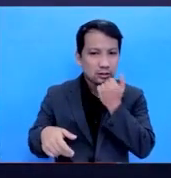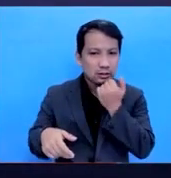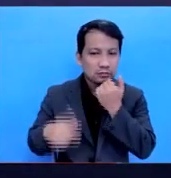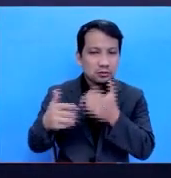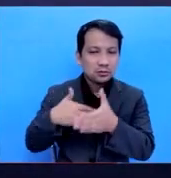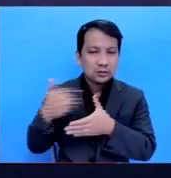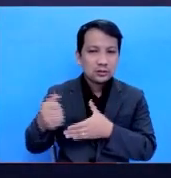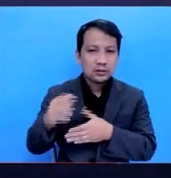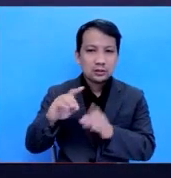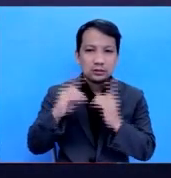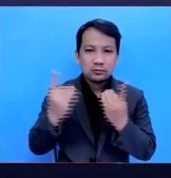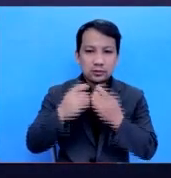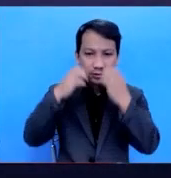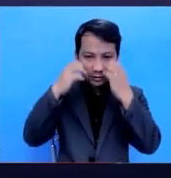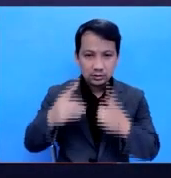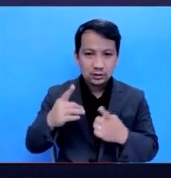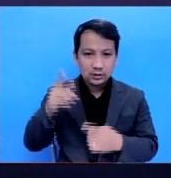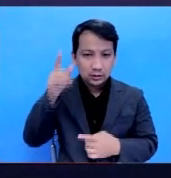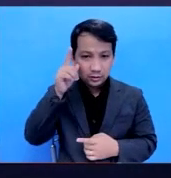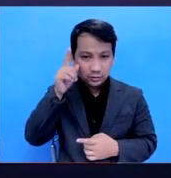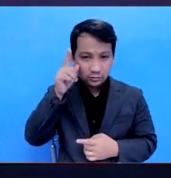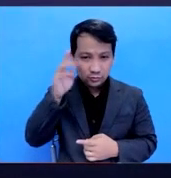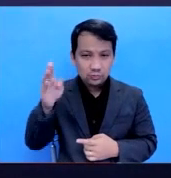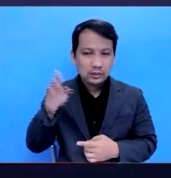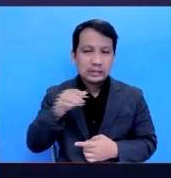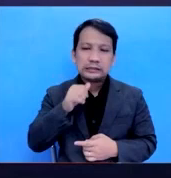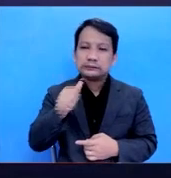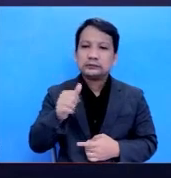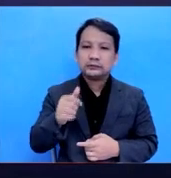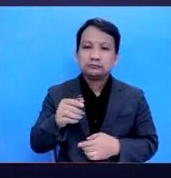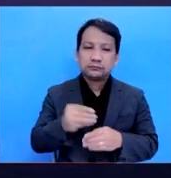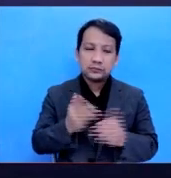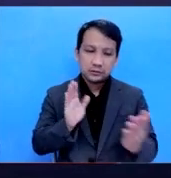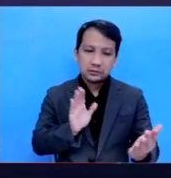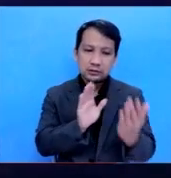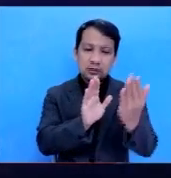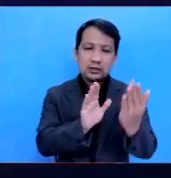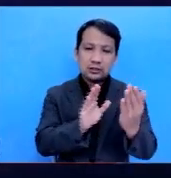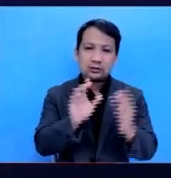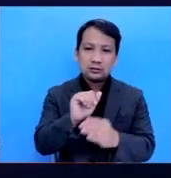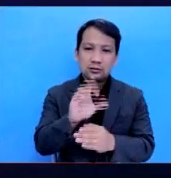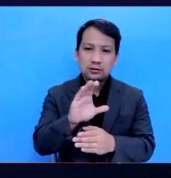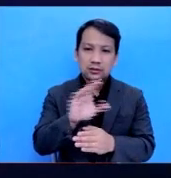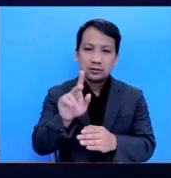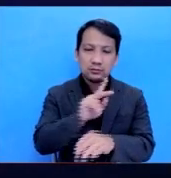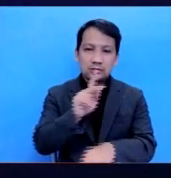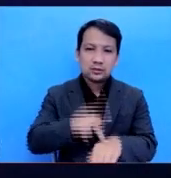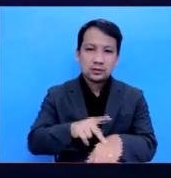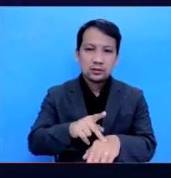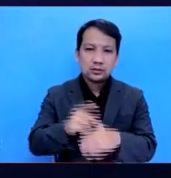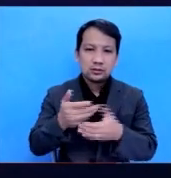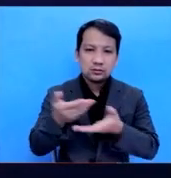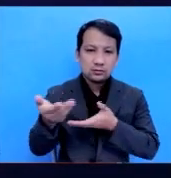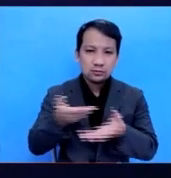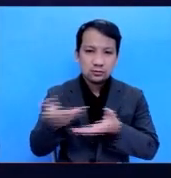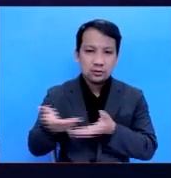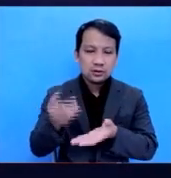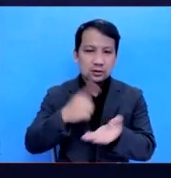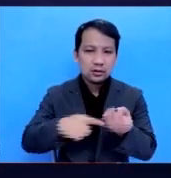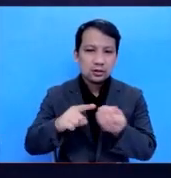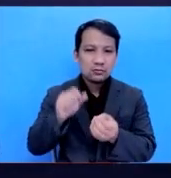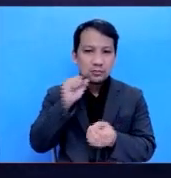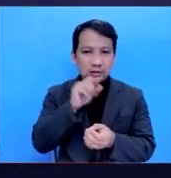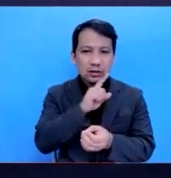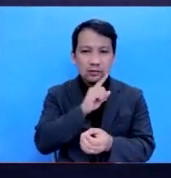DepEd Secretary Leonor Briones na hindi man lang hinaharap ang Act Philippines. Handa raw ang act na makipagdialogo kay Sara